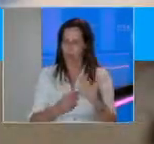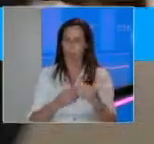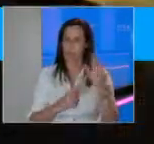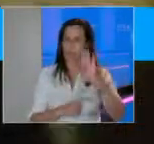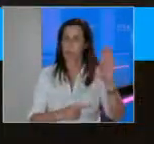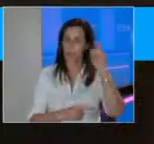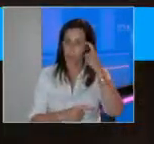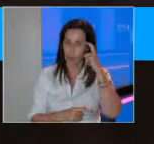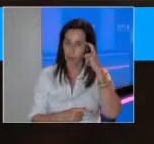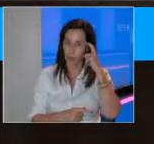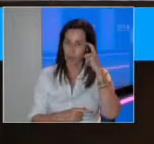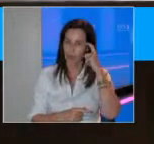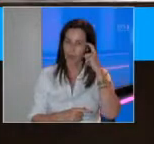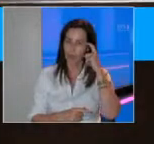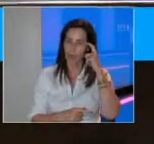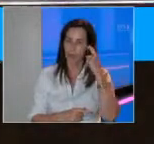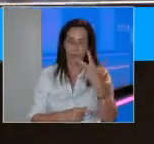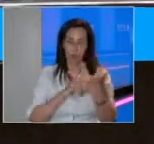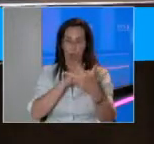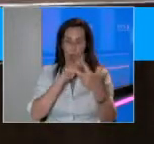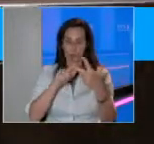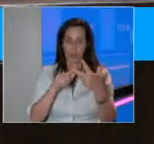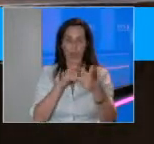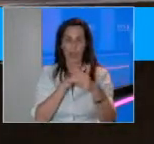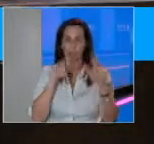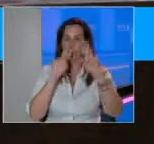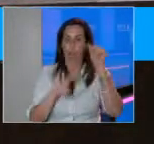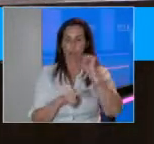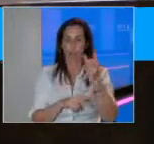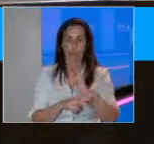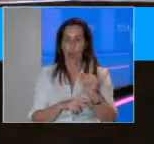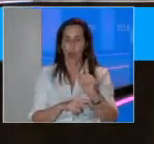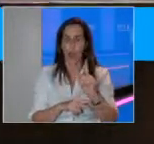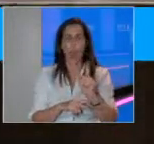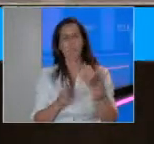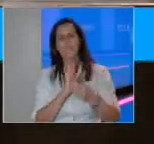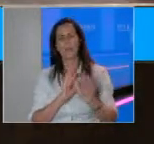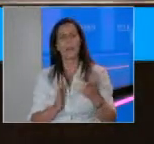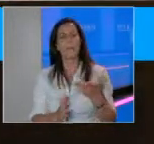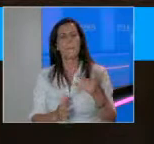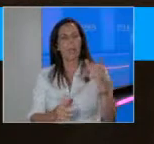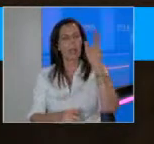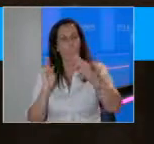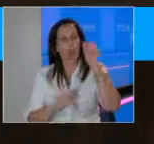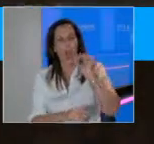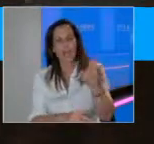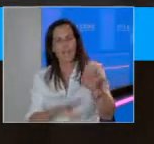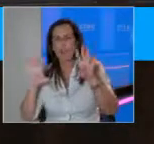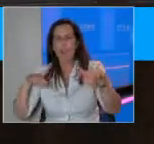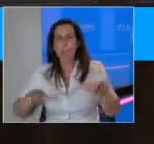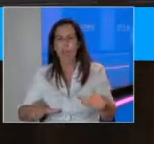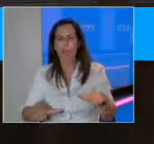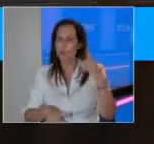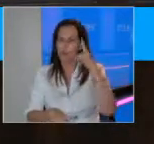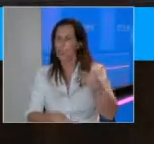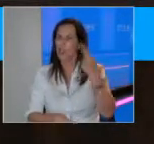okay. מוטרד משלושה דברים. אחד, מזה שכחול לבן לא ממצמצים. הוא אומר, מה החבר'ה האלה עם 9 מנדטים